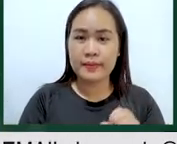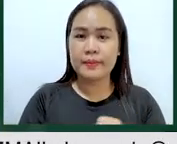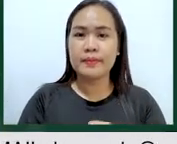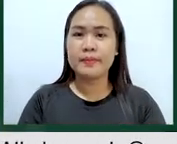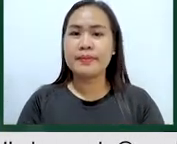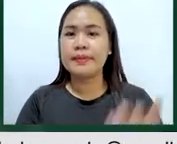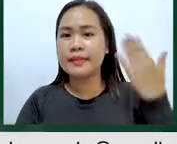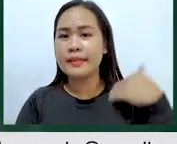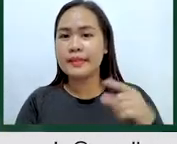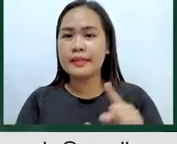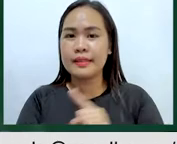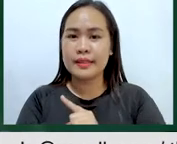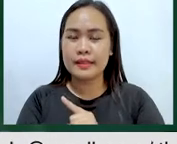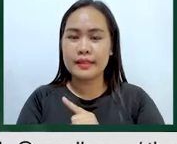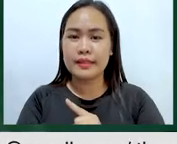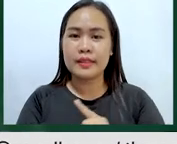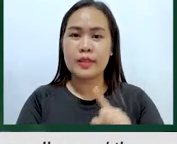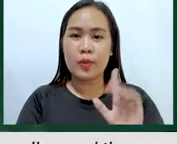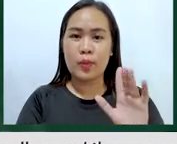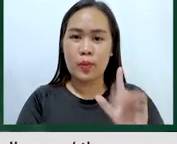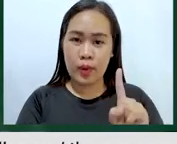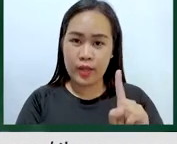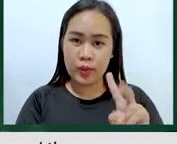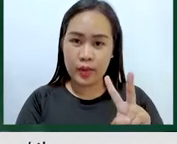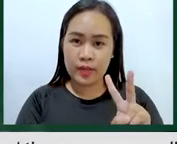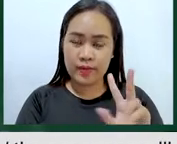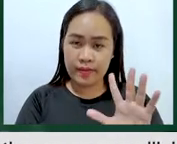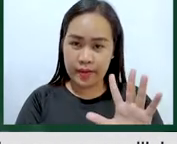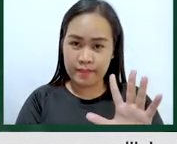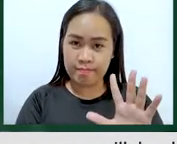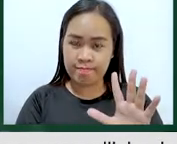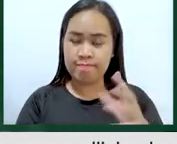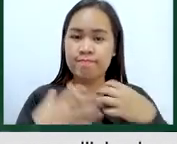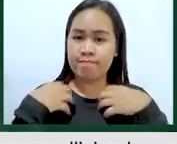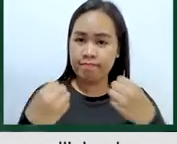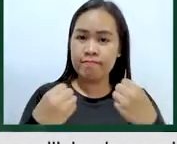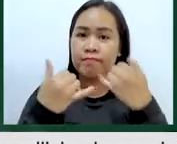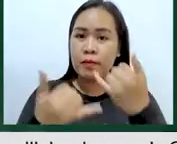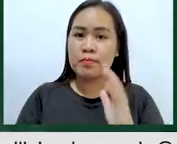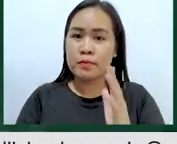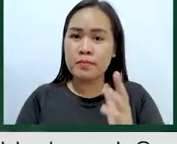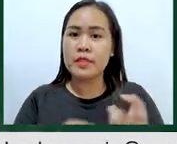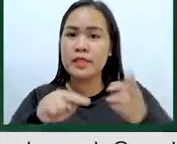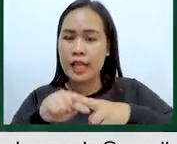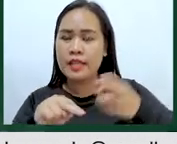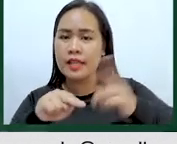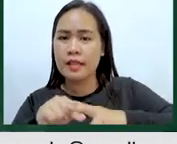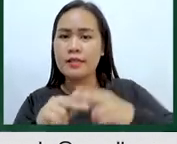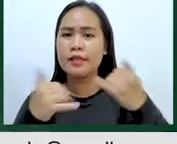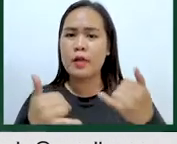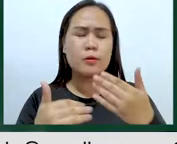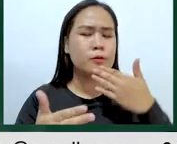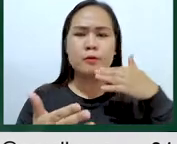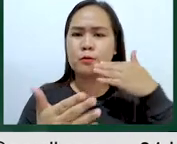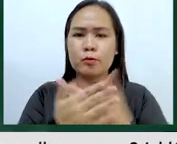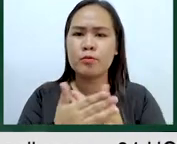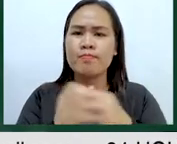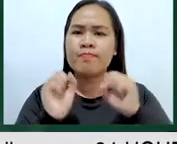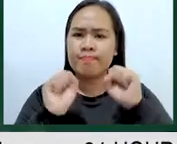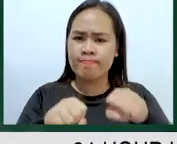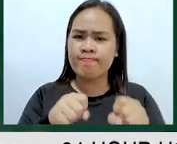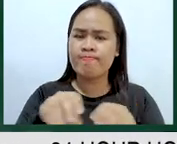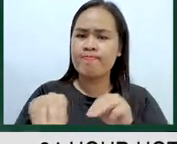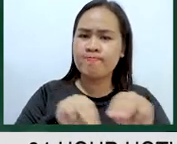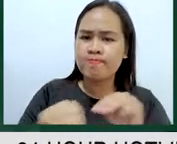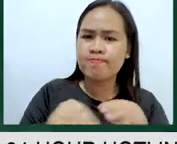mapipigilan yan, no? But ang importante, no, ang recoveries po natin ngayon is 150, no? So 125 recoveries last week,